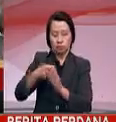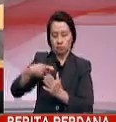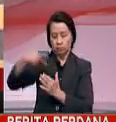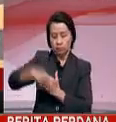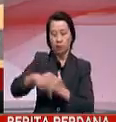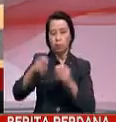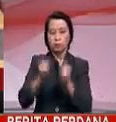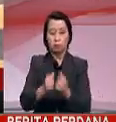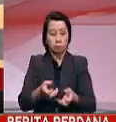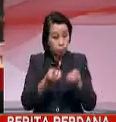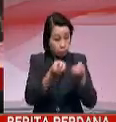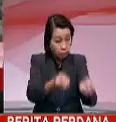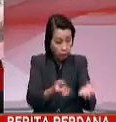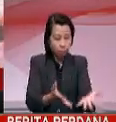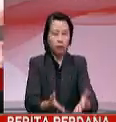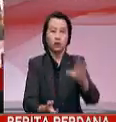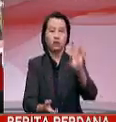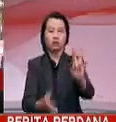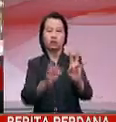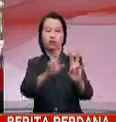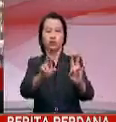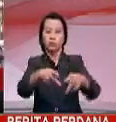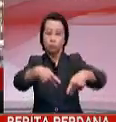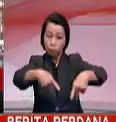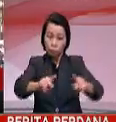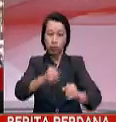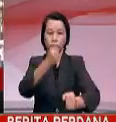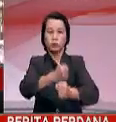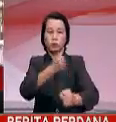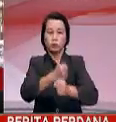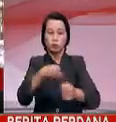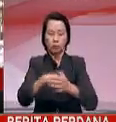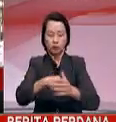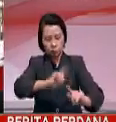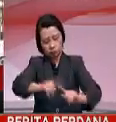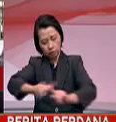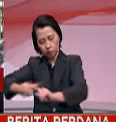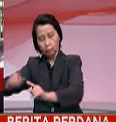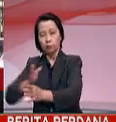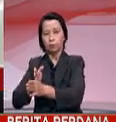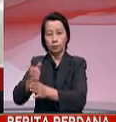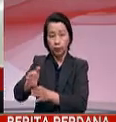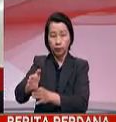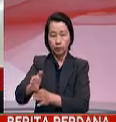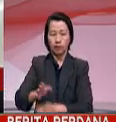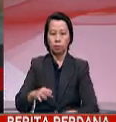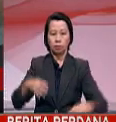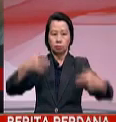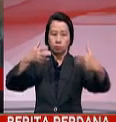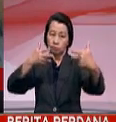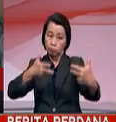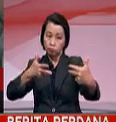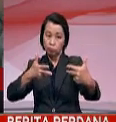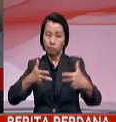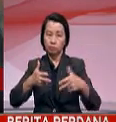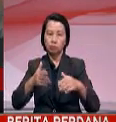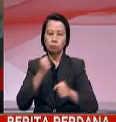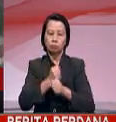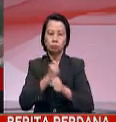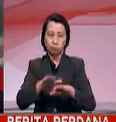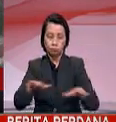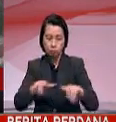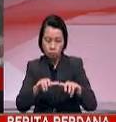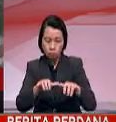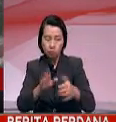itu dengan menawarkan hampir 7,000 peluang pekerjaan dalam pelbagai sektor. Virtual Mini Job Hunt